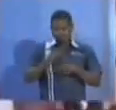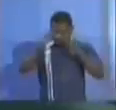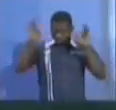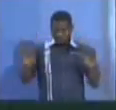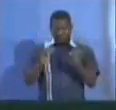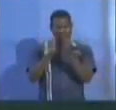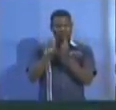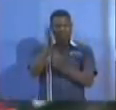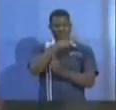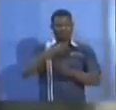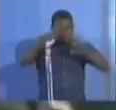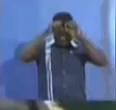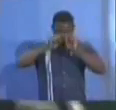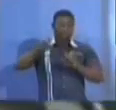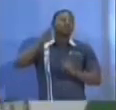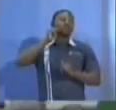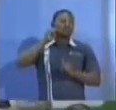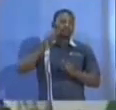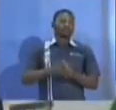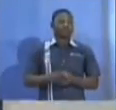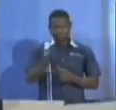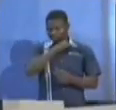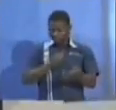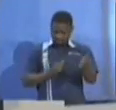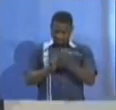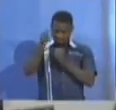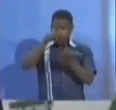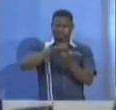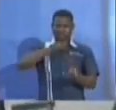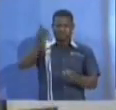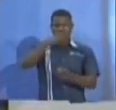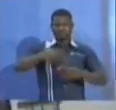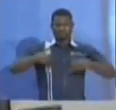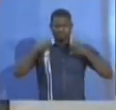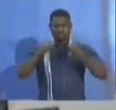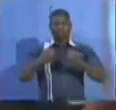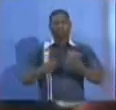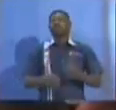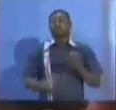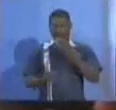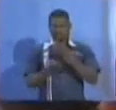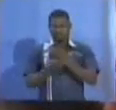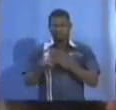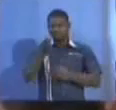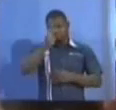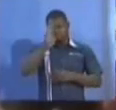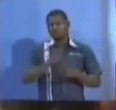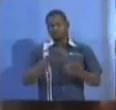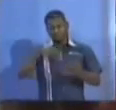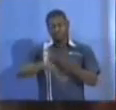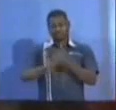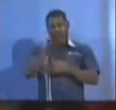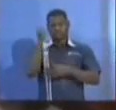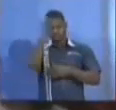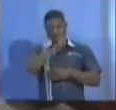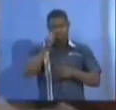l'une des plus grandes puissances économiques du continent. Dans son long discours, le président Muhammadu Buhari a appelé à l'union sacrée des Nigériens contre